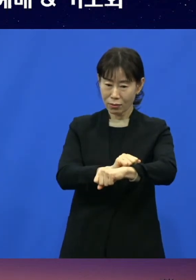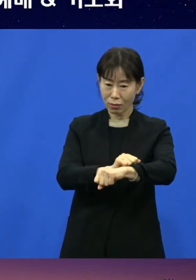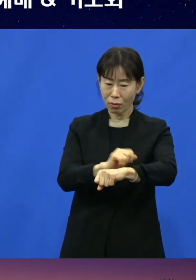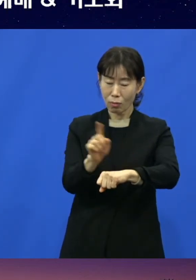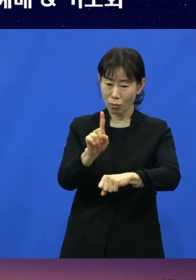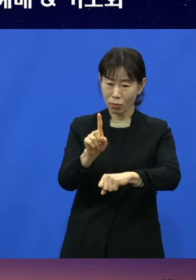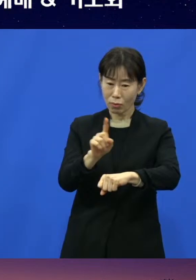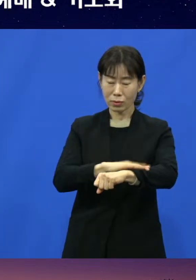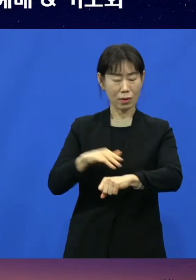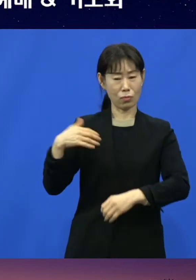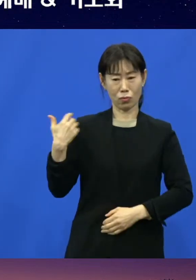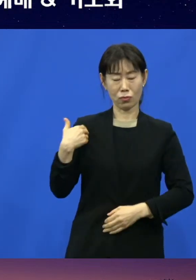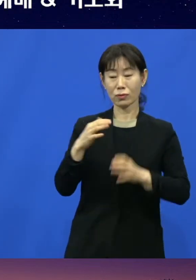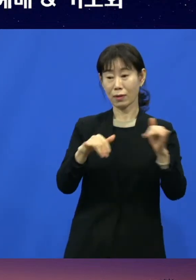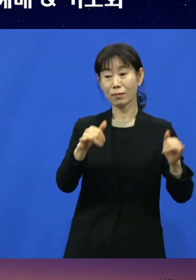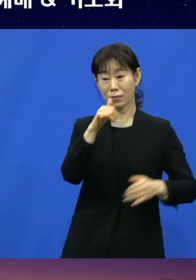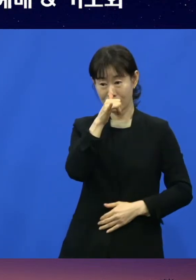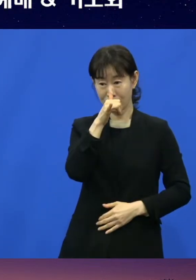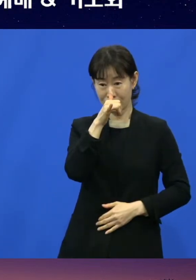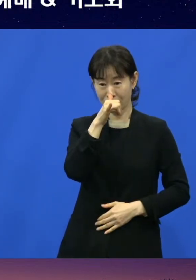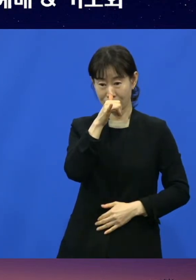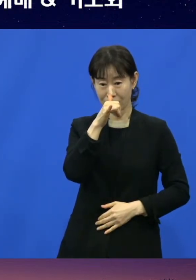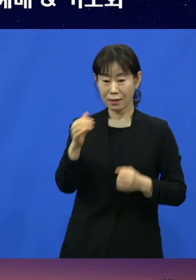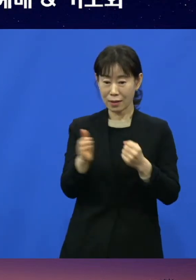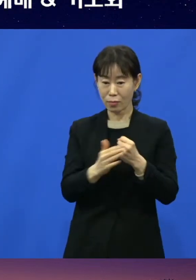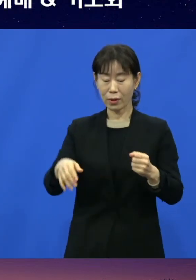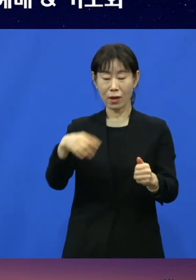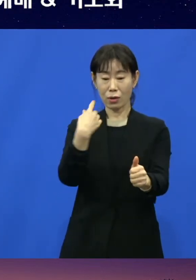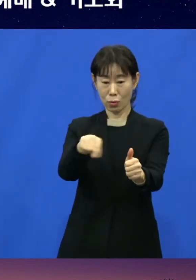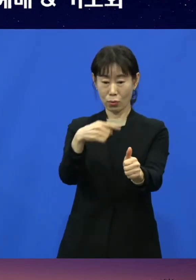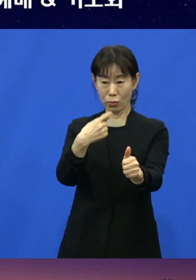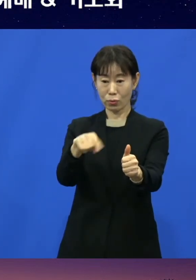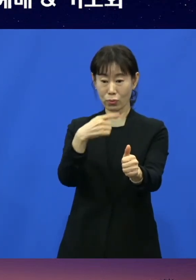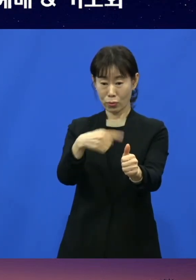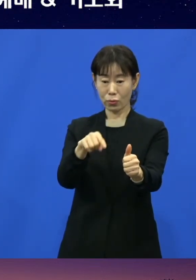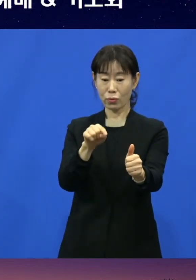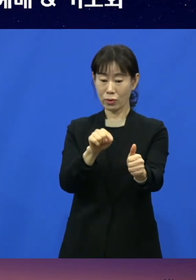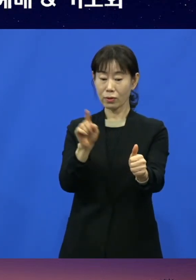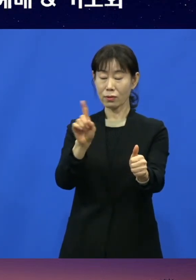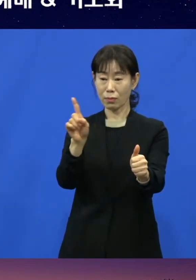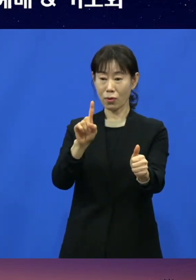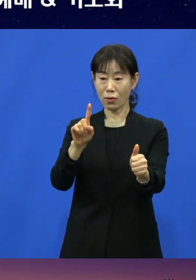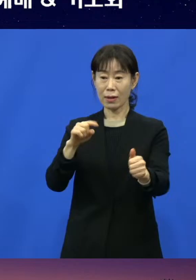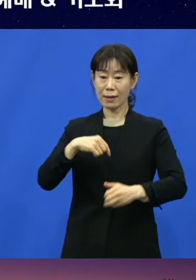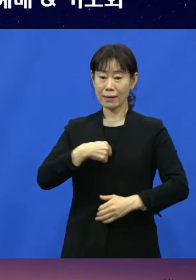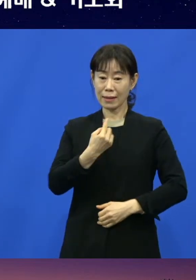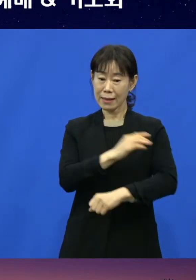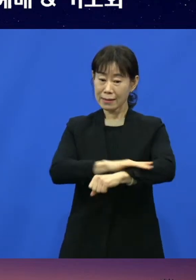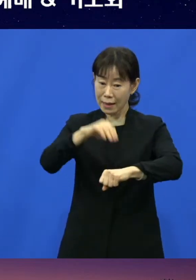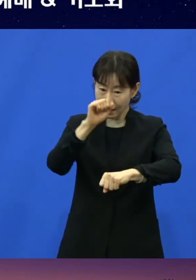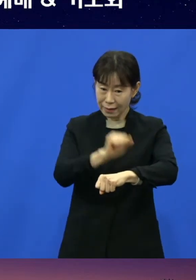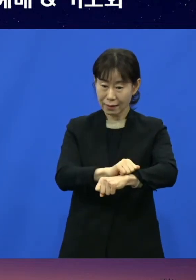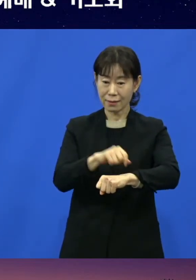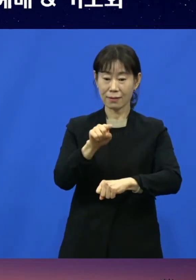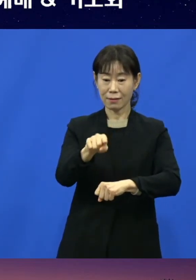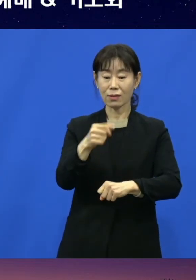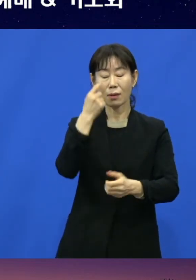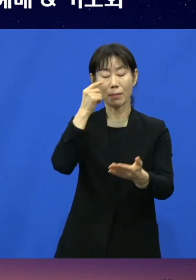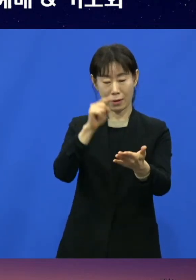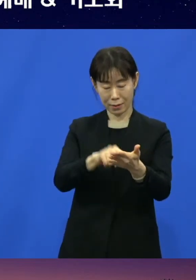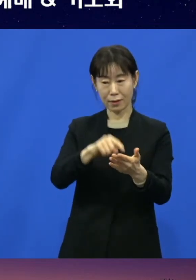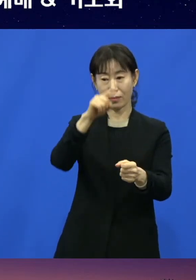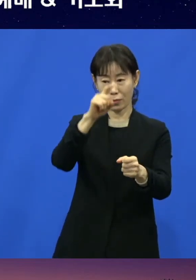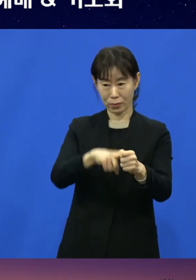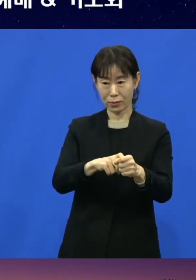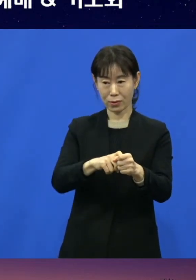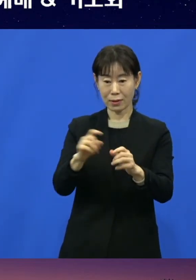사실은 교육은 그 재능을 발견하게 해주는 것이죠. 또 생활의 지혜를 발견하는 것도 있겠죠. 어떤